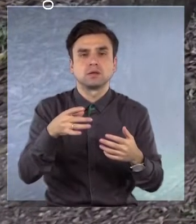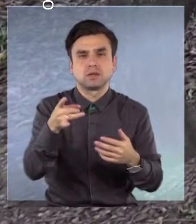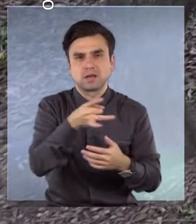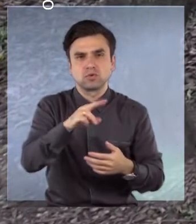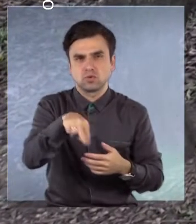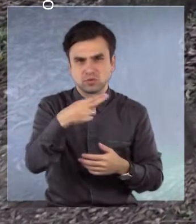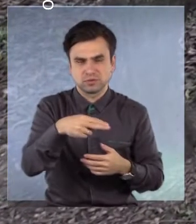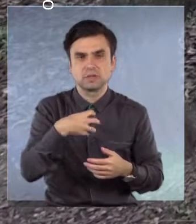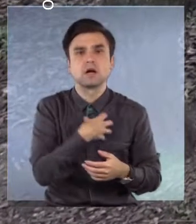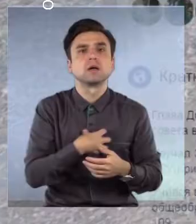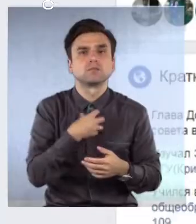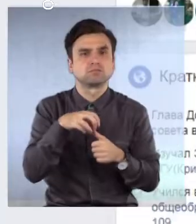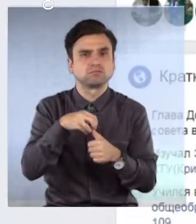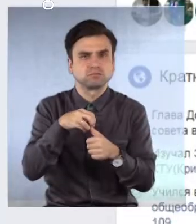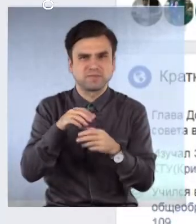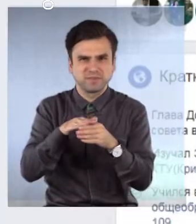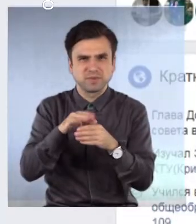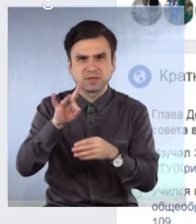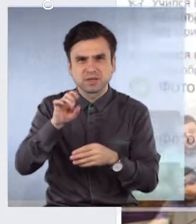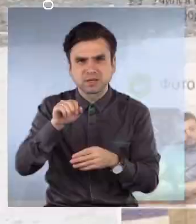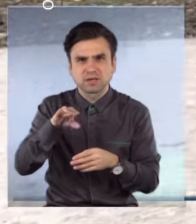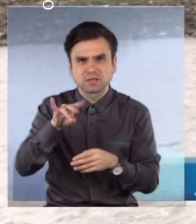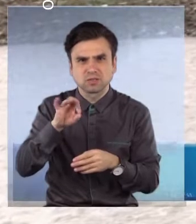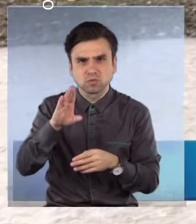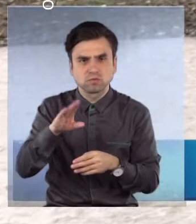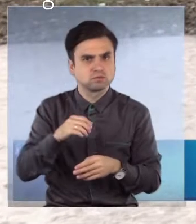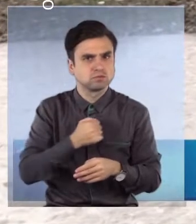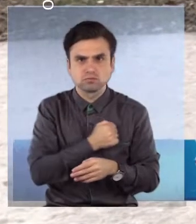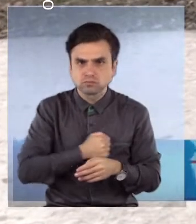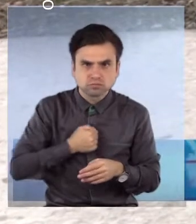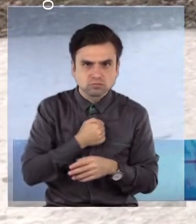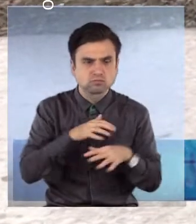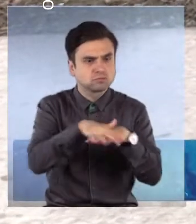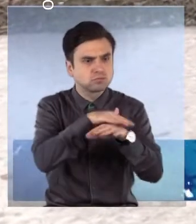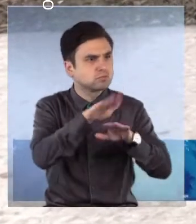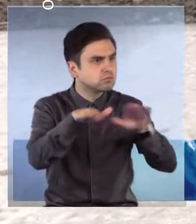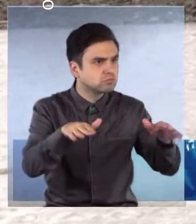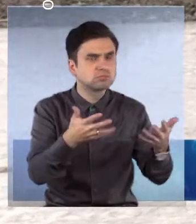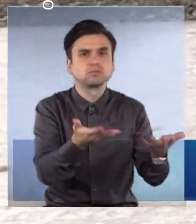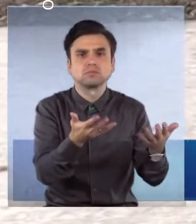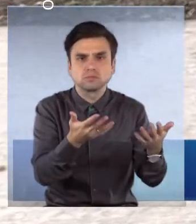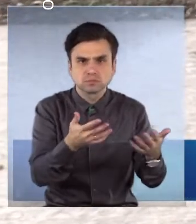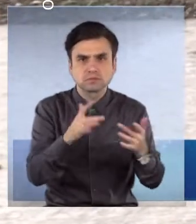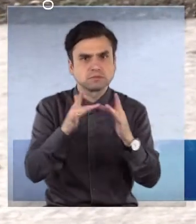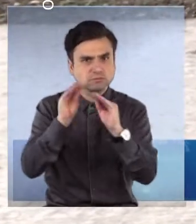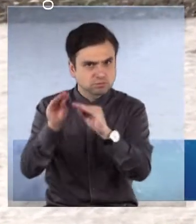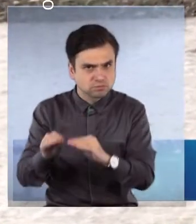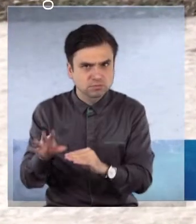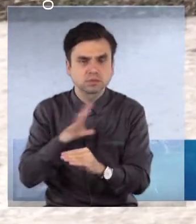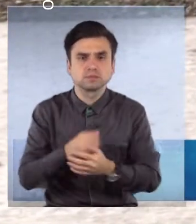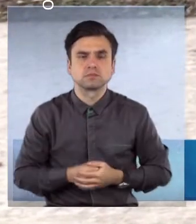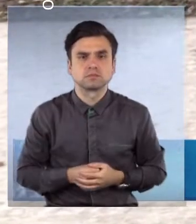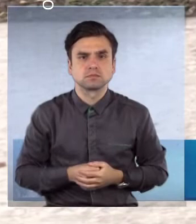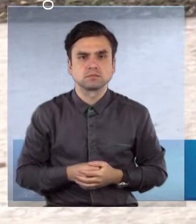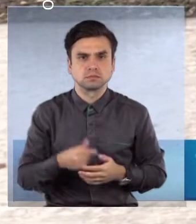сторінці у соцмережі, і місцевих мешканців. Здесь с детками играли, и летом единственный парк, где